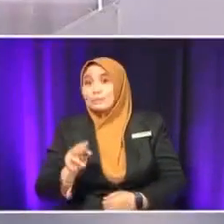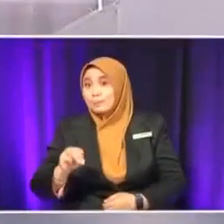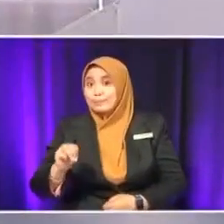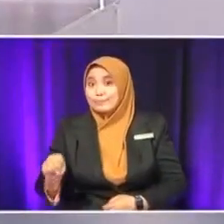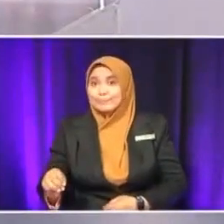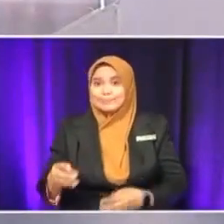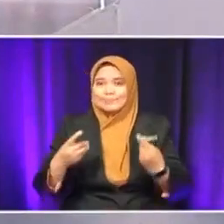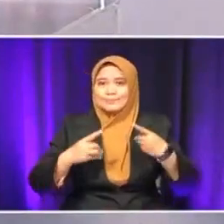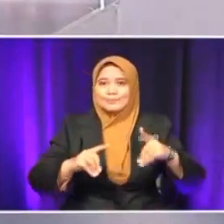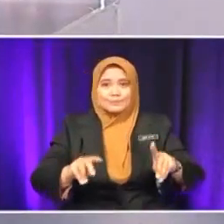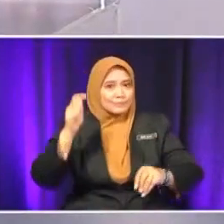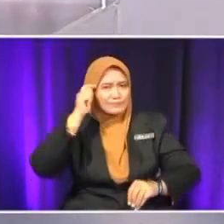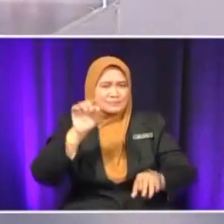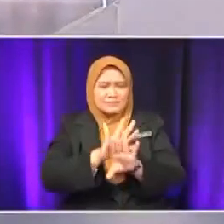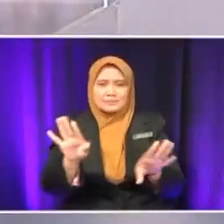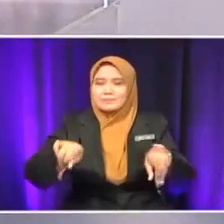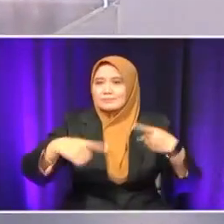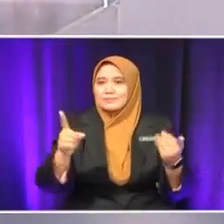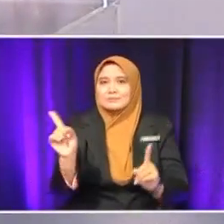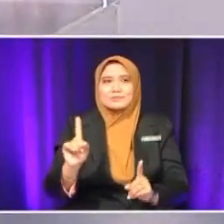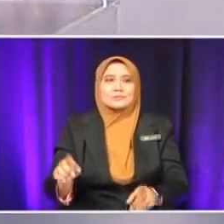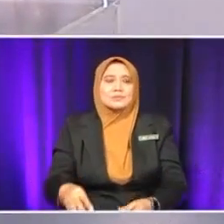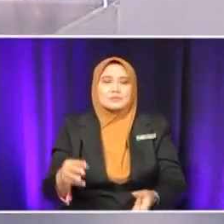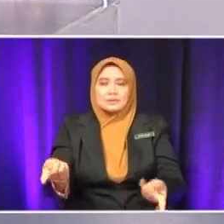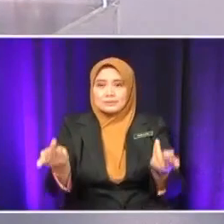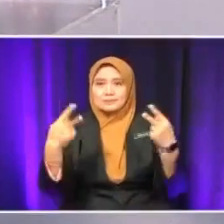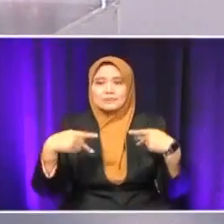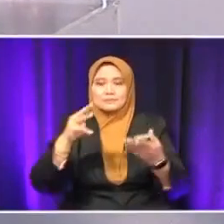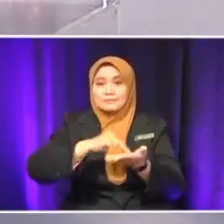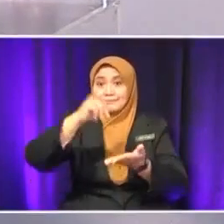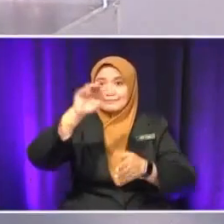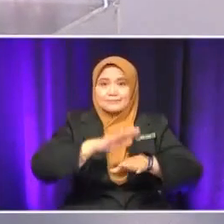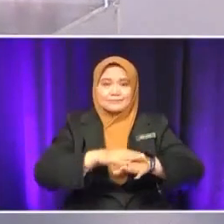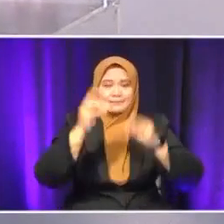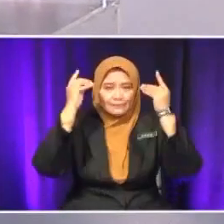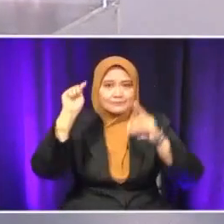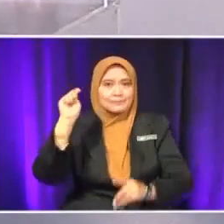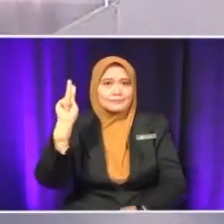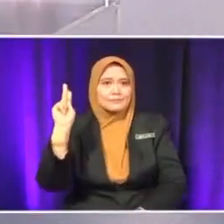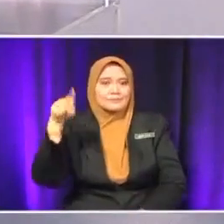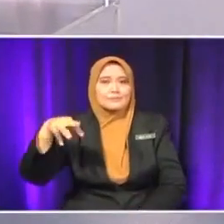yang sedang menonton, jangan ke mana-mana, kembali lagi ke slot Menengah Atas ZTV KPM.